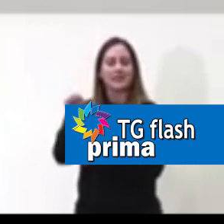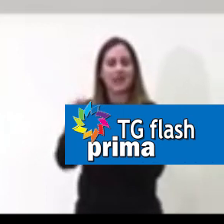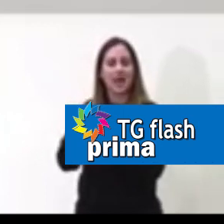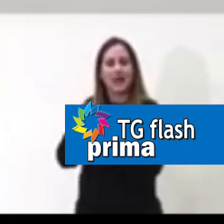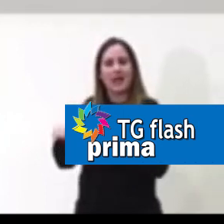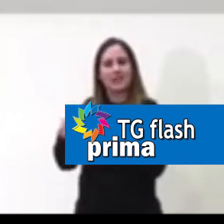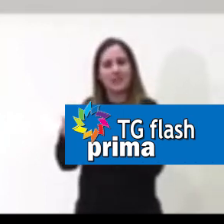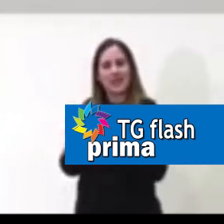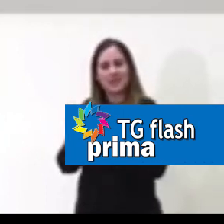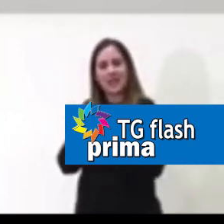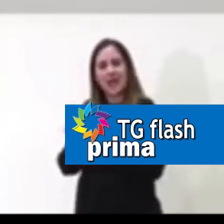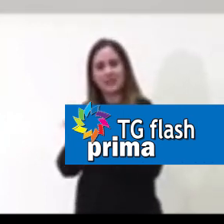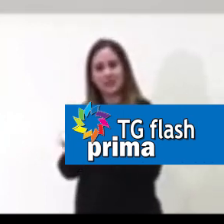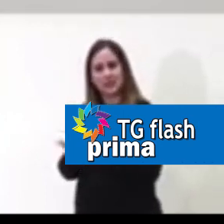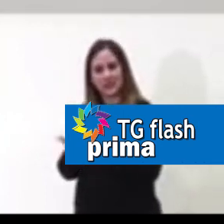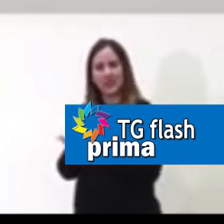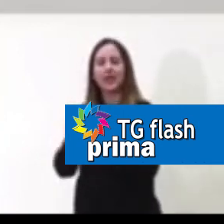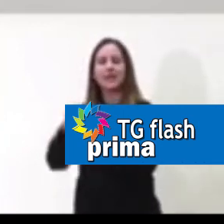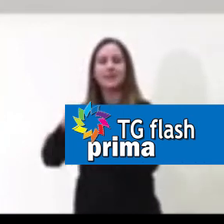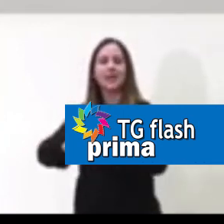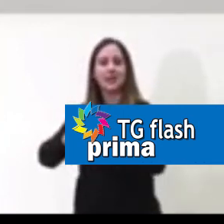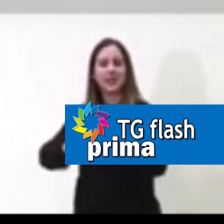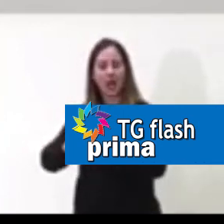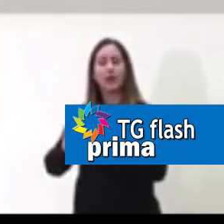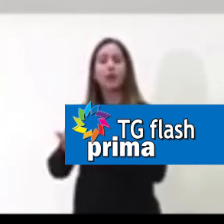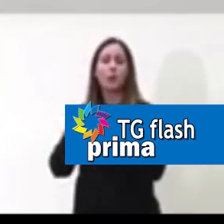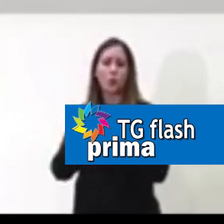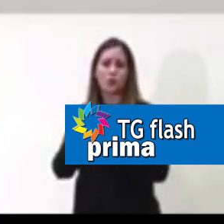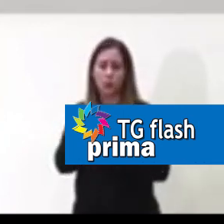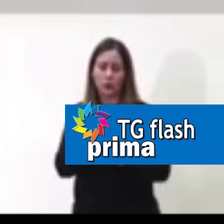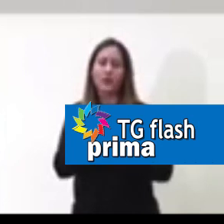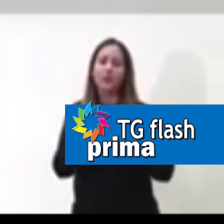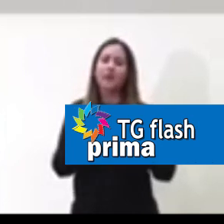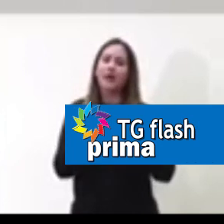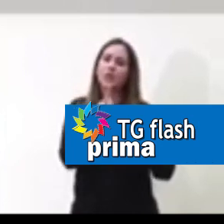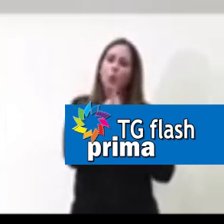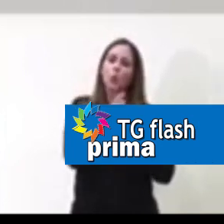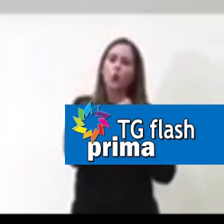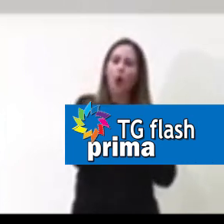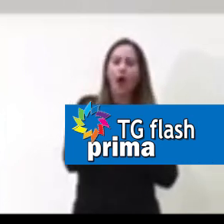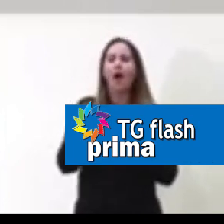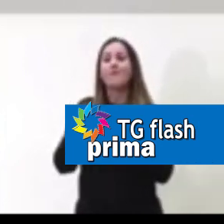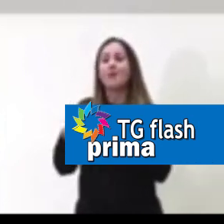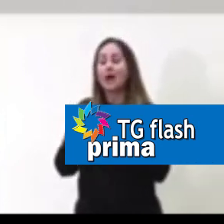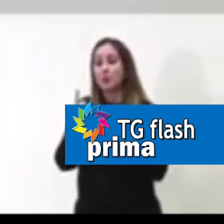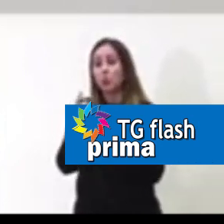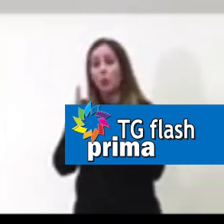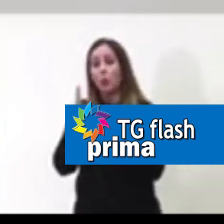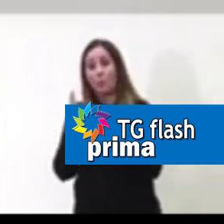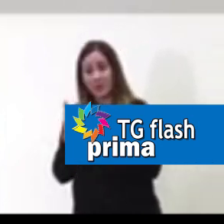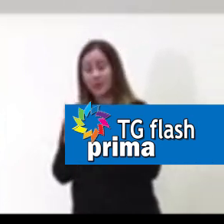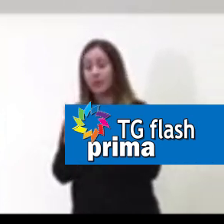residenze assistite, residenze sanitarie assistite, chiamiamo fase 1B magari quella in cui si incominciano